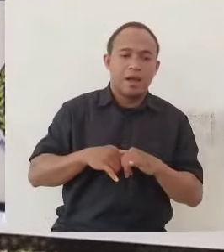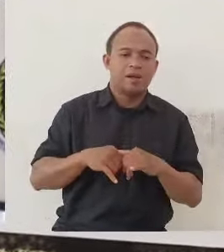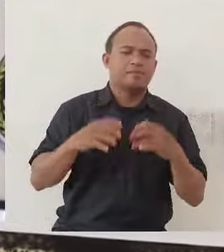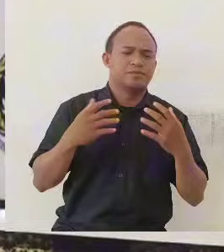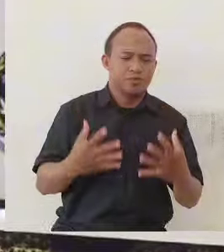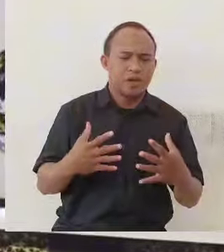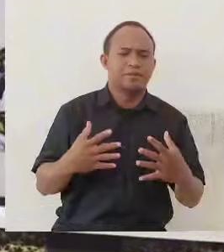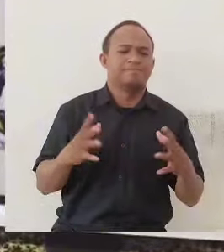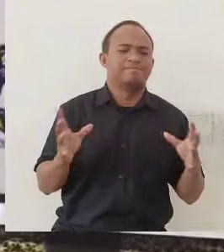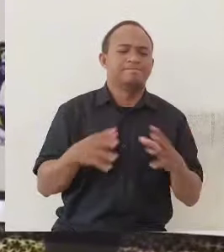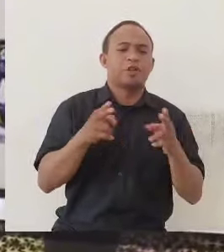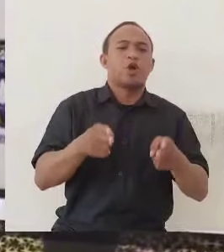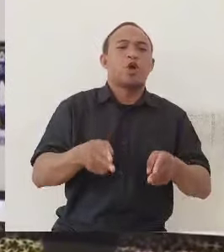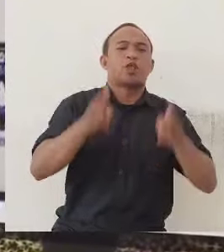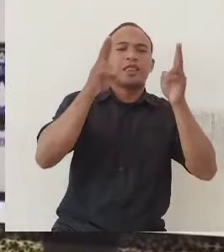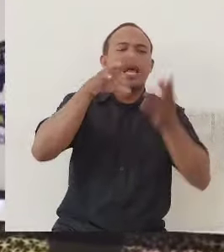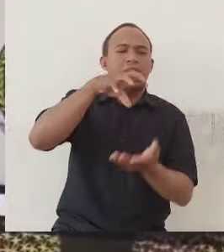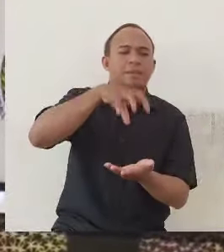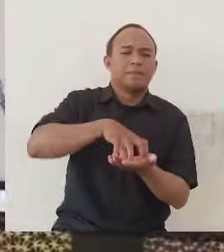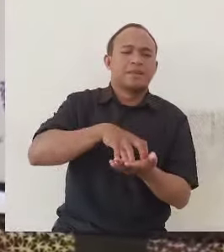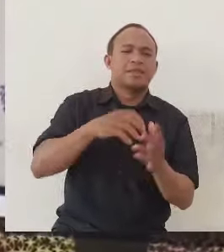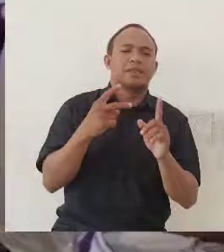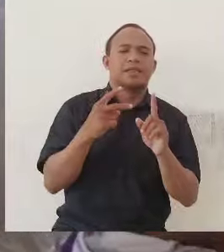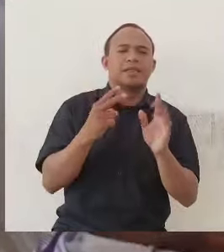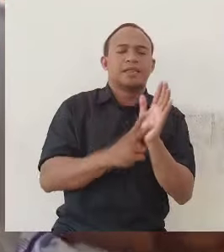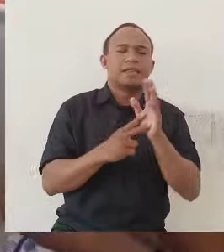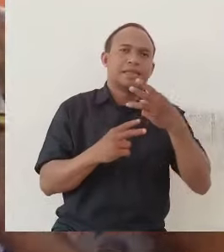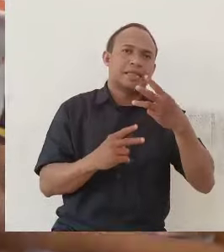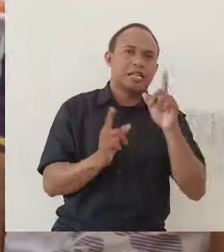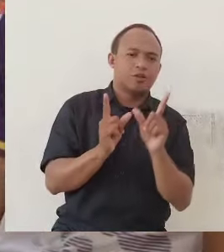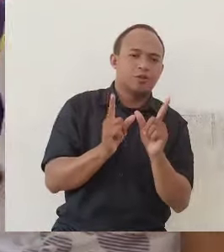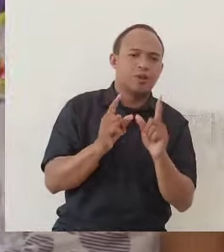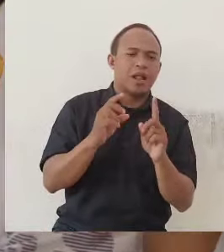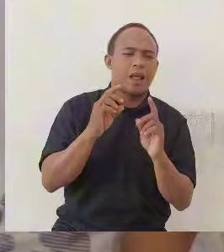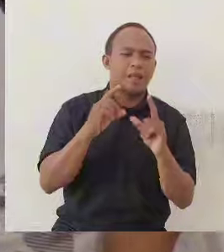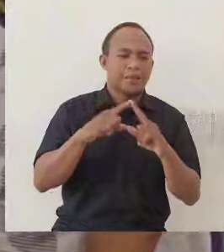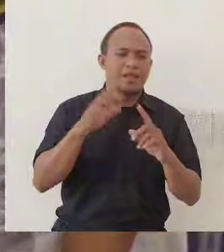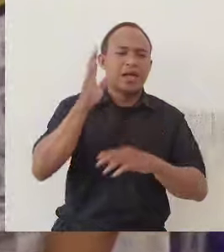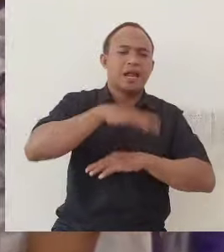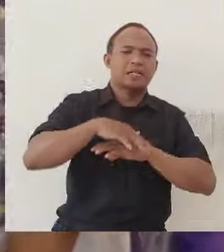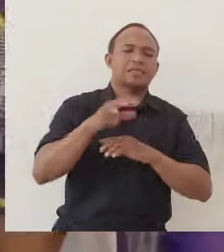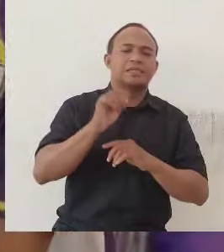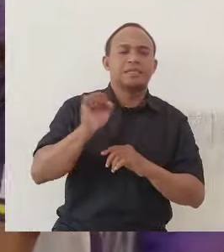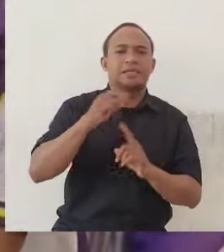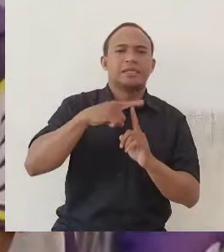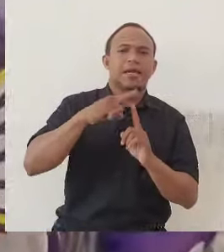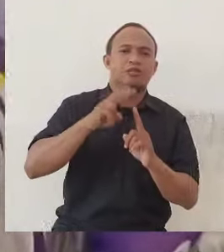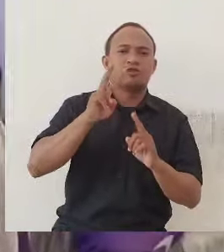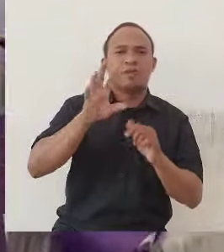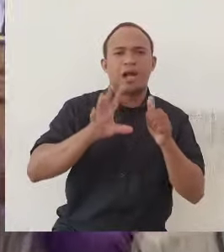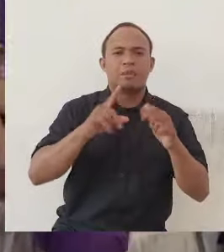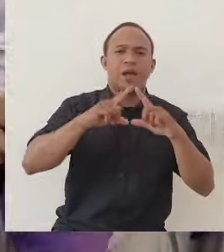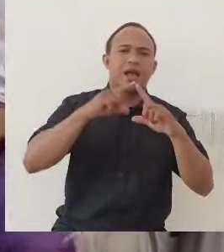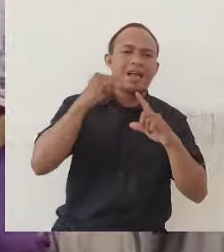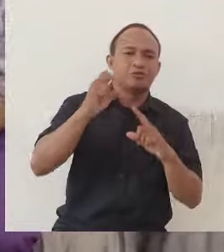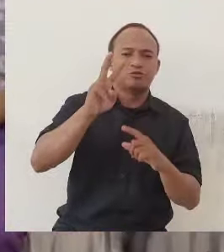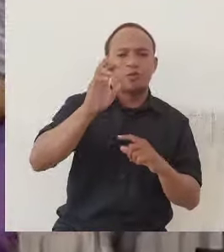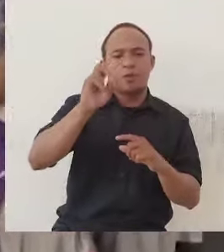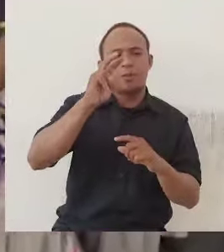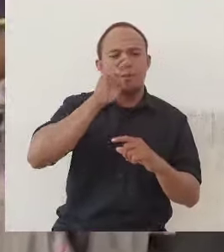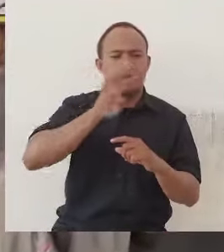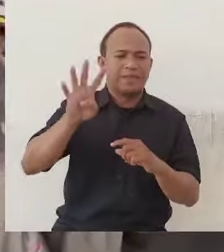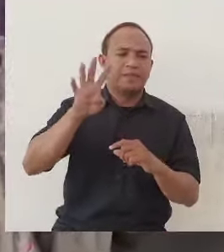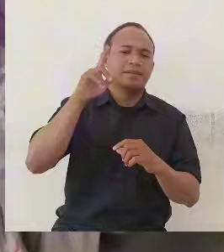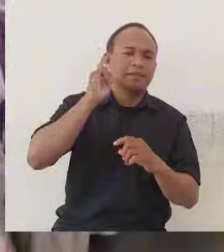Raih Prestasi Gemilang berlangsung di Hotel New Rahmat, Kota Gorontalo, Senin 26 Agustus 2024.